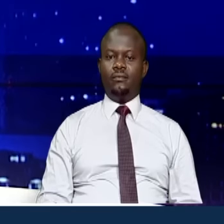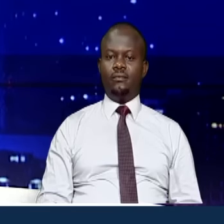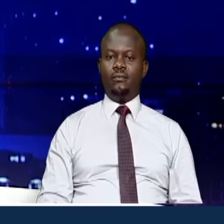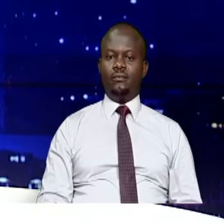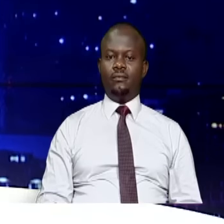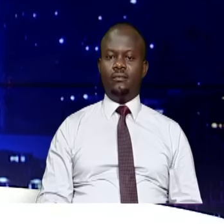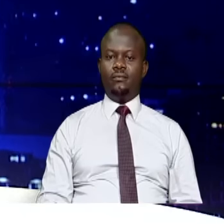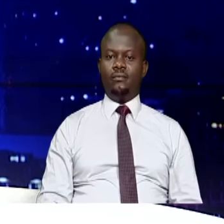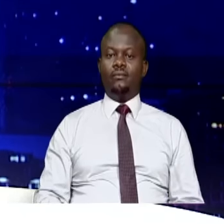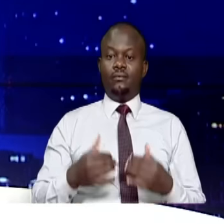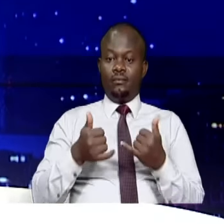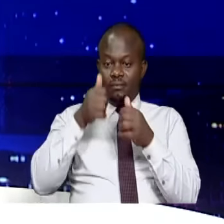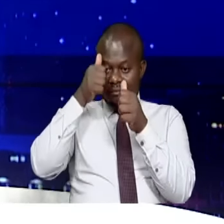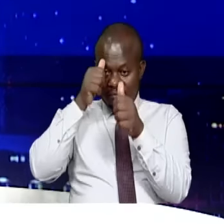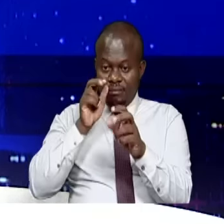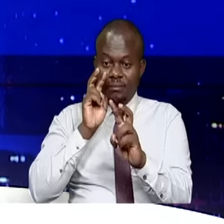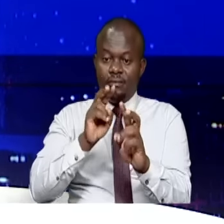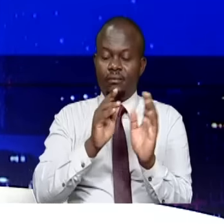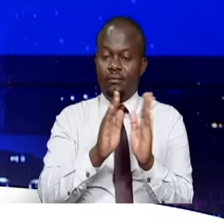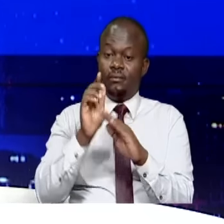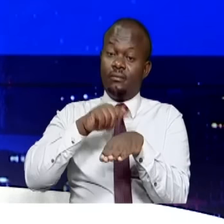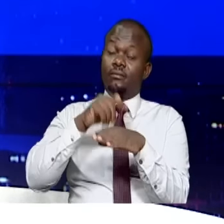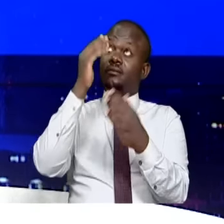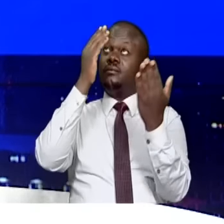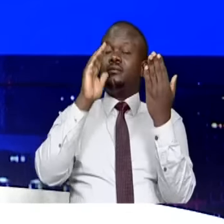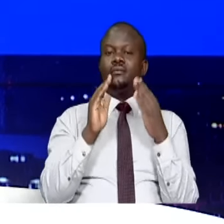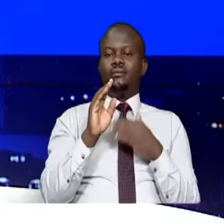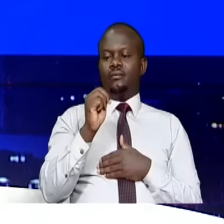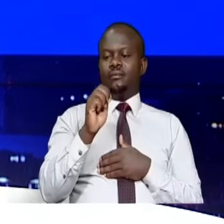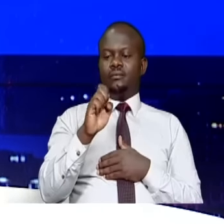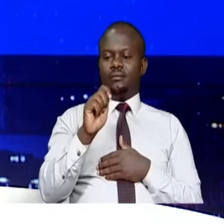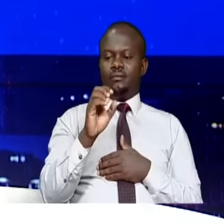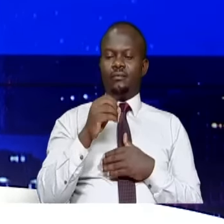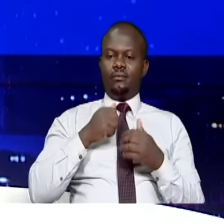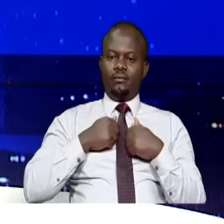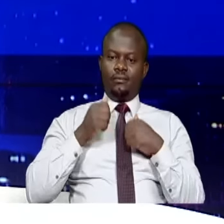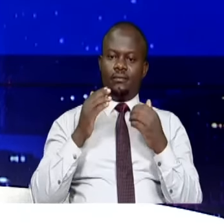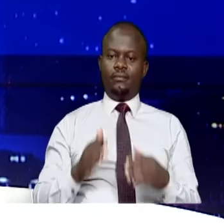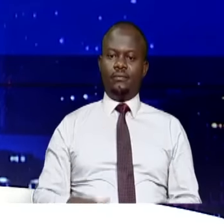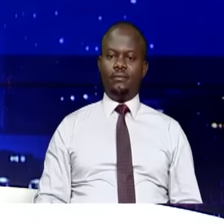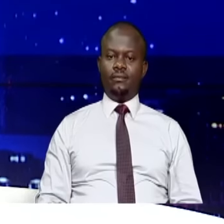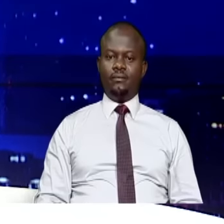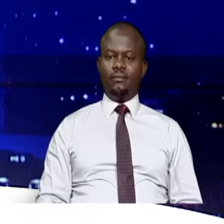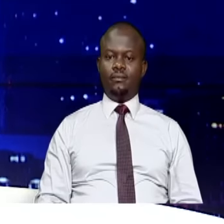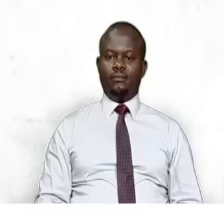Reka noneho dukurikira amakuru y'iteganyagihe twateguriwe na Meteo Rwanda.